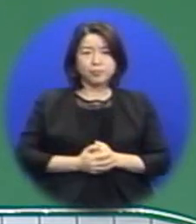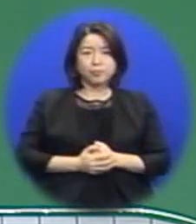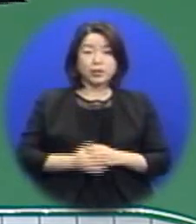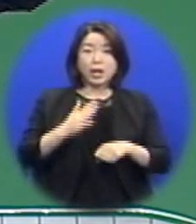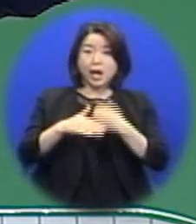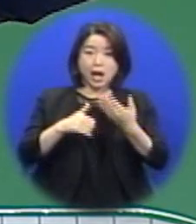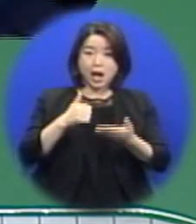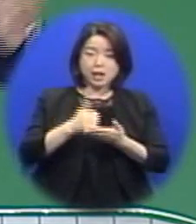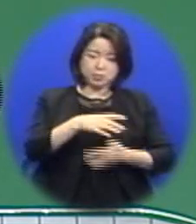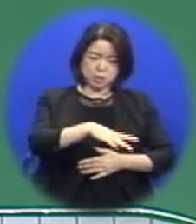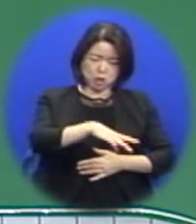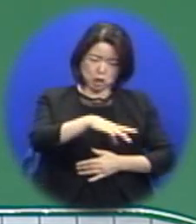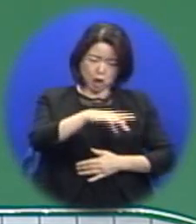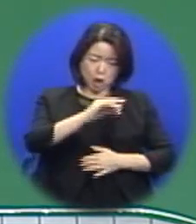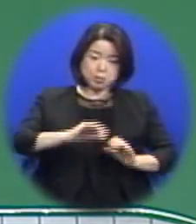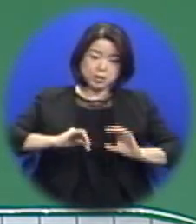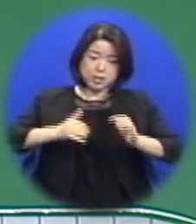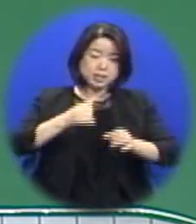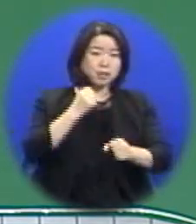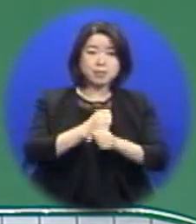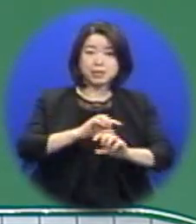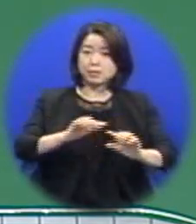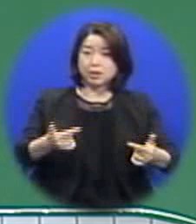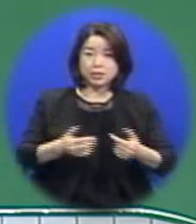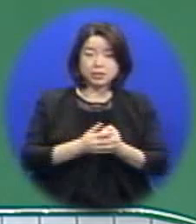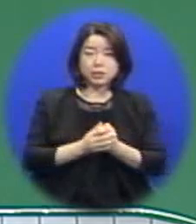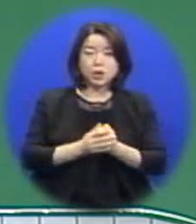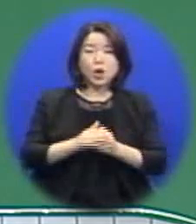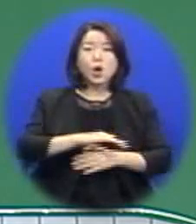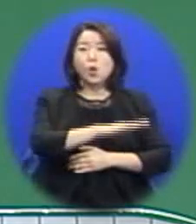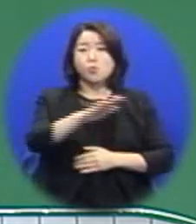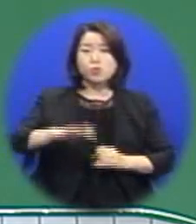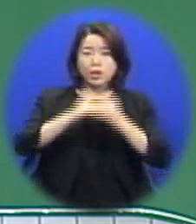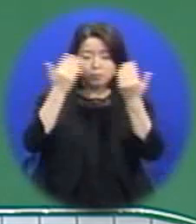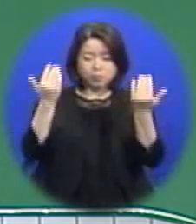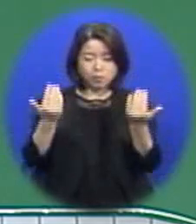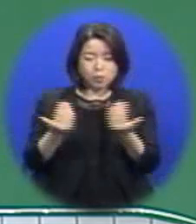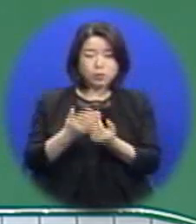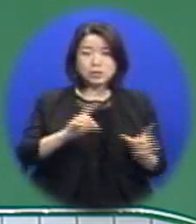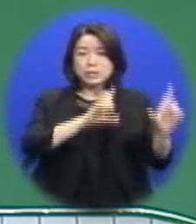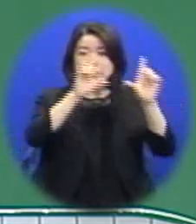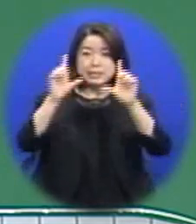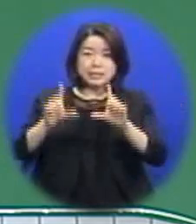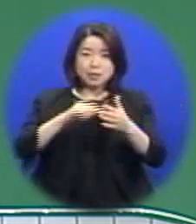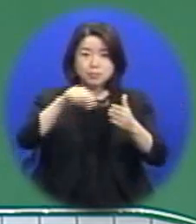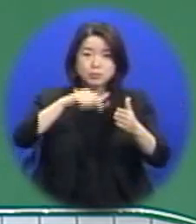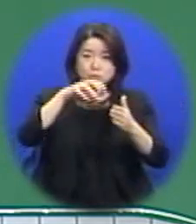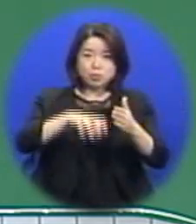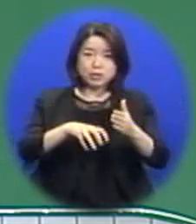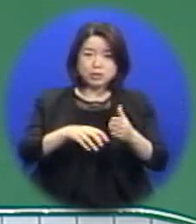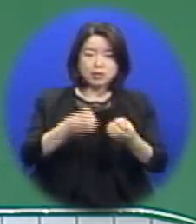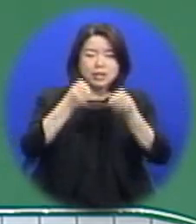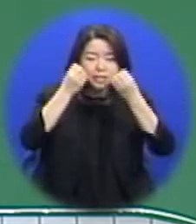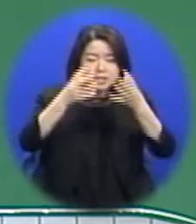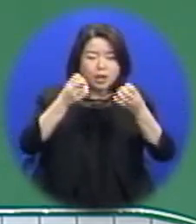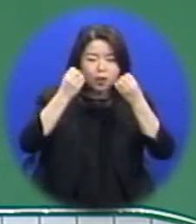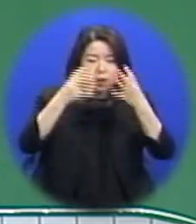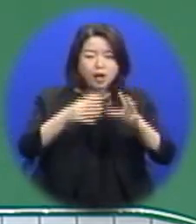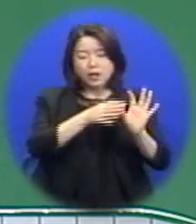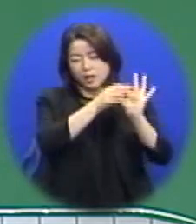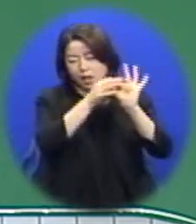하나님은 태초에만 천지를 창조하신 게 아닙니다. 우리의 모든 삶 속에서 계속해서 하나님이 새로운 창조를 이루어